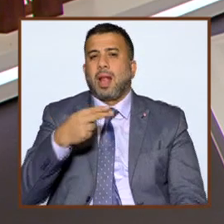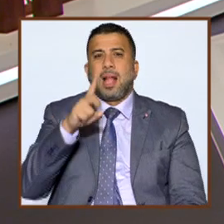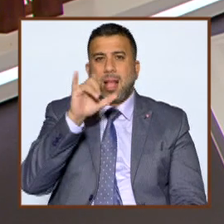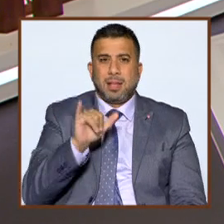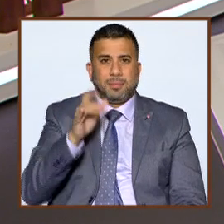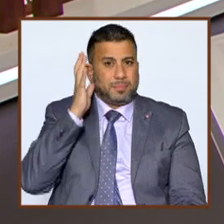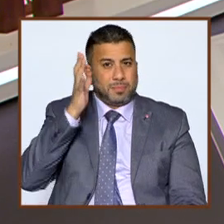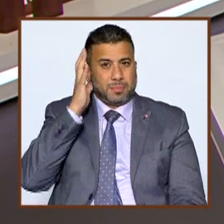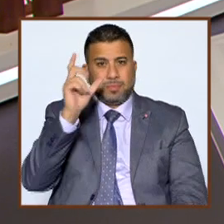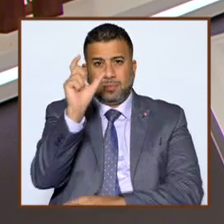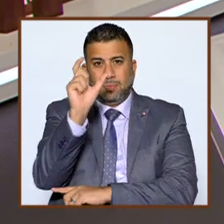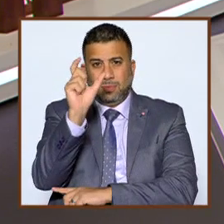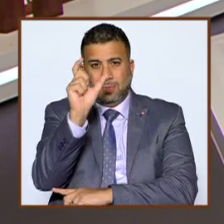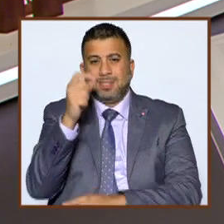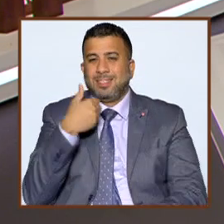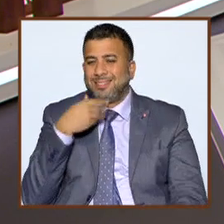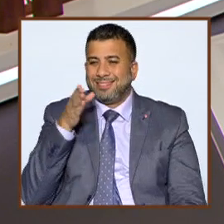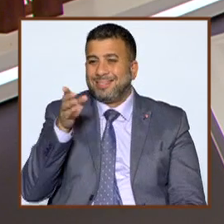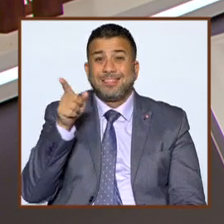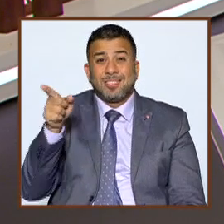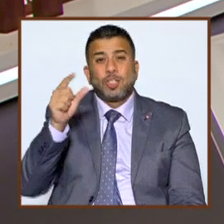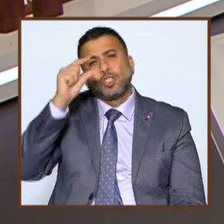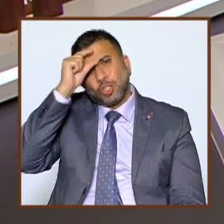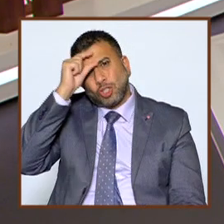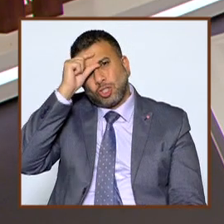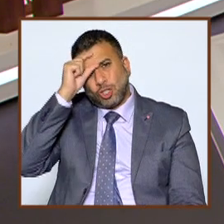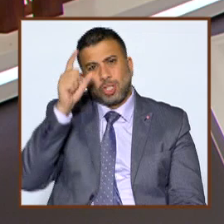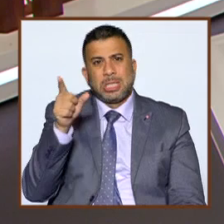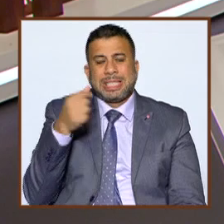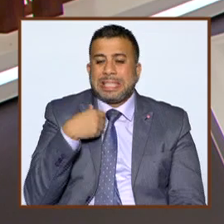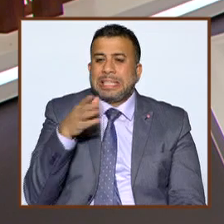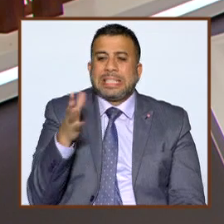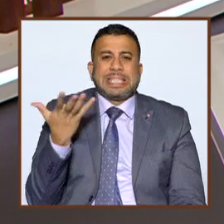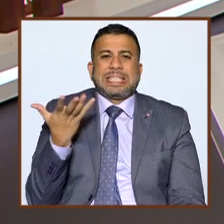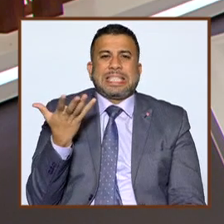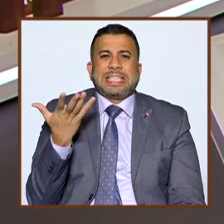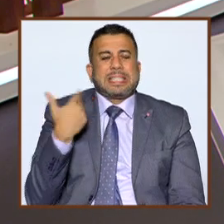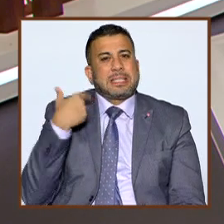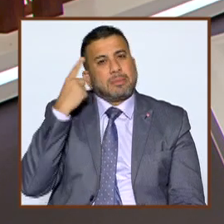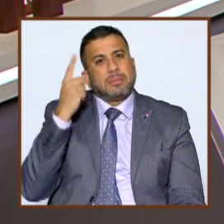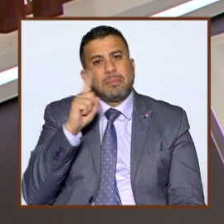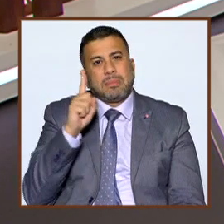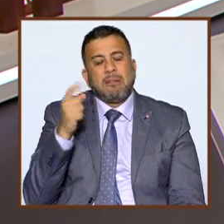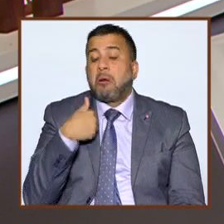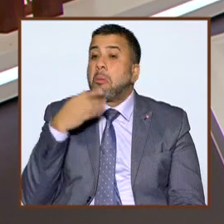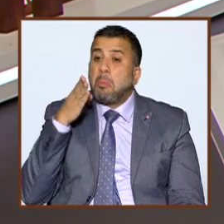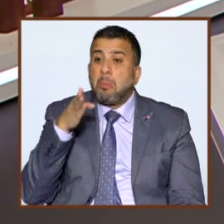مسجد لغير أهل السنة والجماعة وصليت معهم، يقول خشيت لأني أنا ما تعمدت